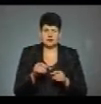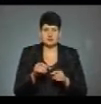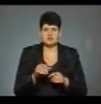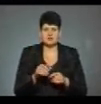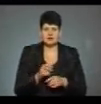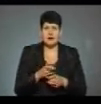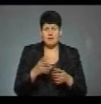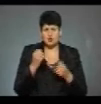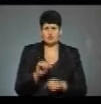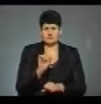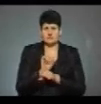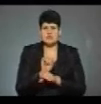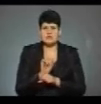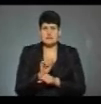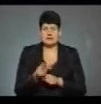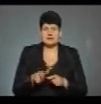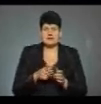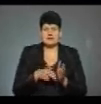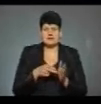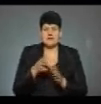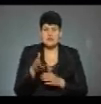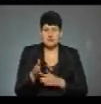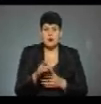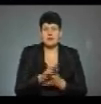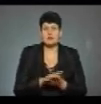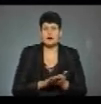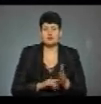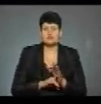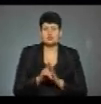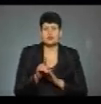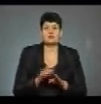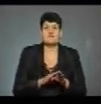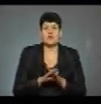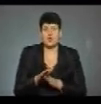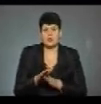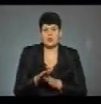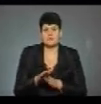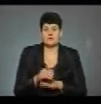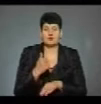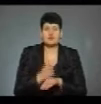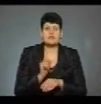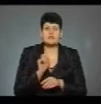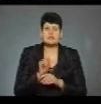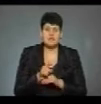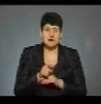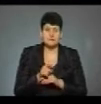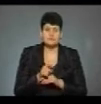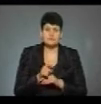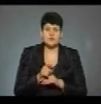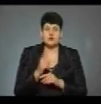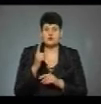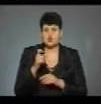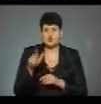заблокувати станцію від цілого райцентру. А далі почалося виконання основних завдань, справа в тому, що сотня